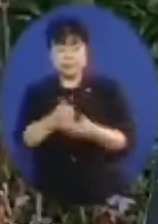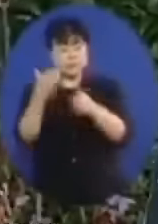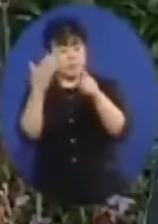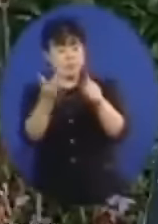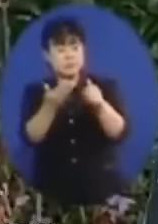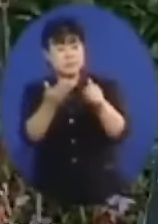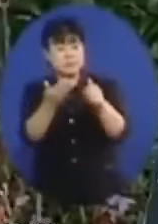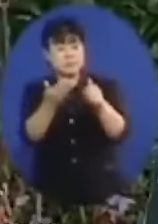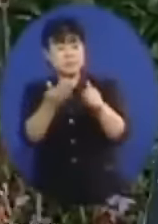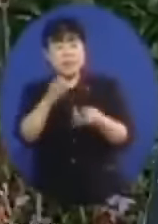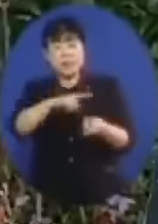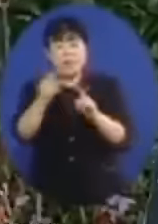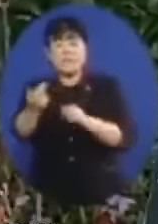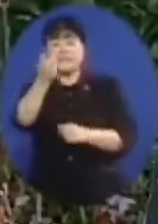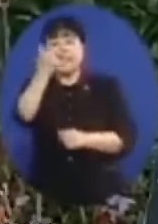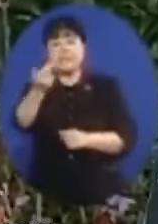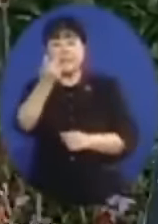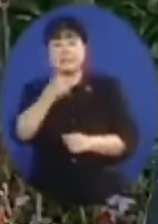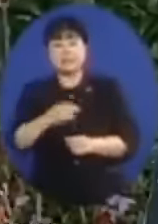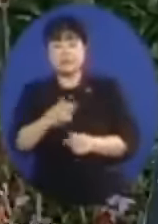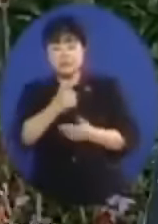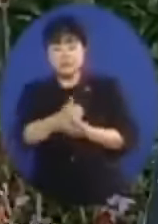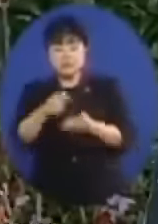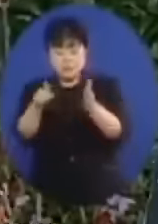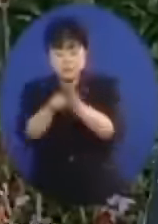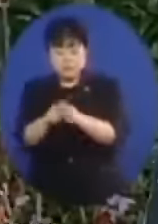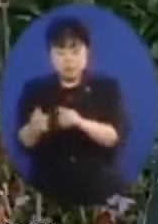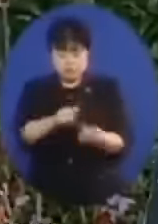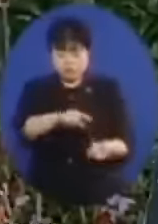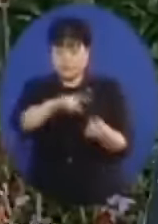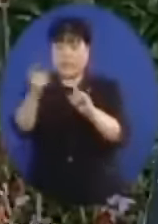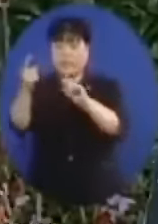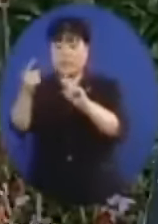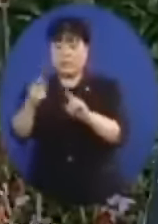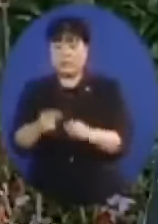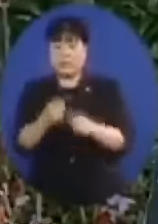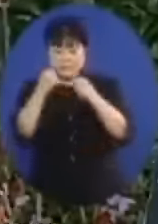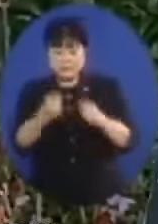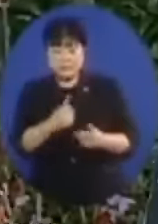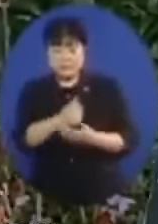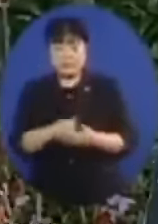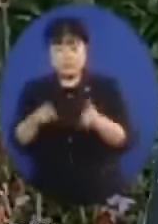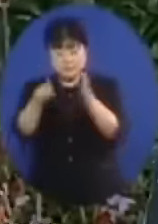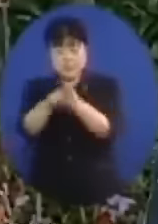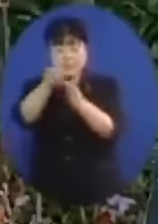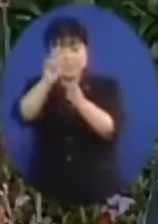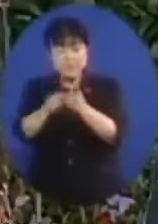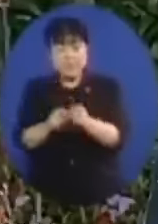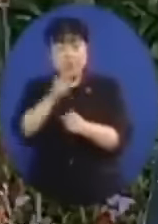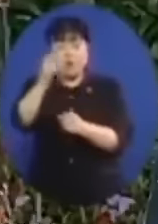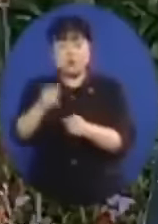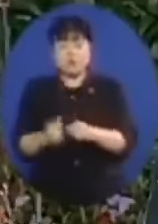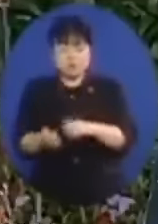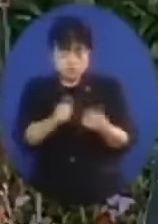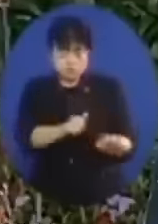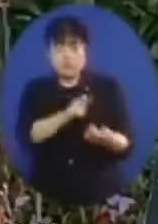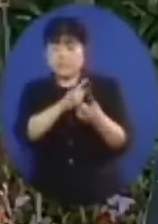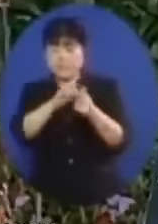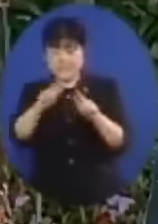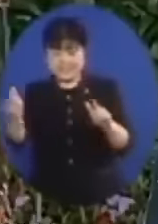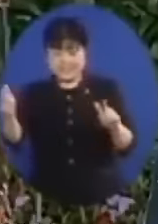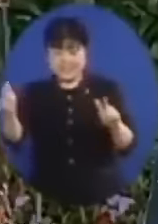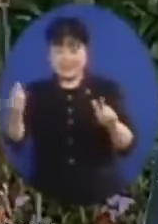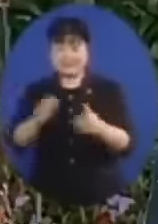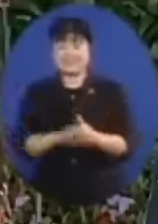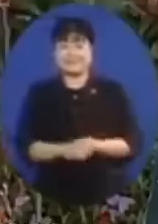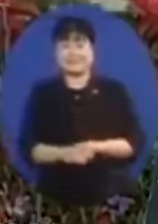주님께서 나는 부활이요 생명이니 나를 믿는 자는 죽어도 살겠고 무릇 살아서 나를 믿는 자는 영원히 죽지